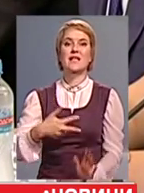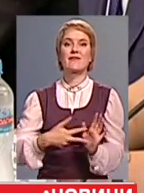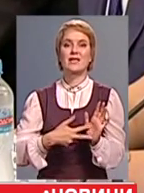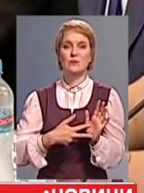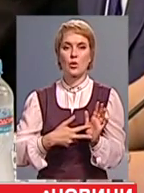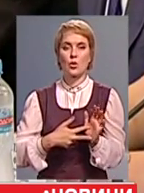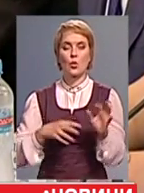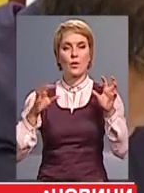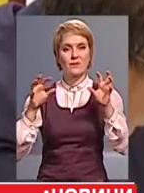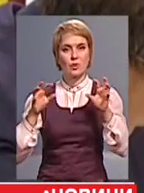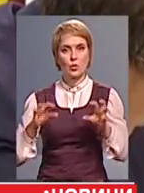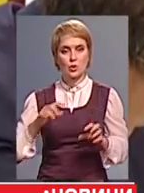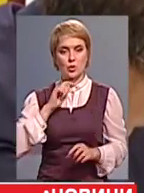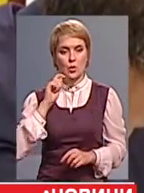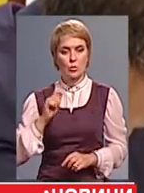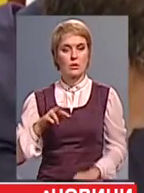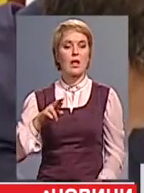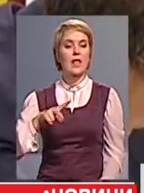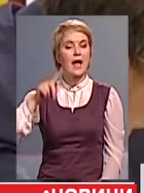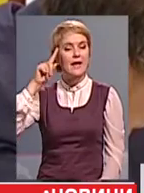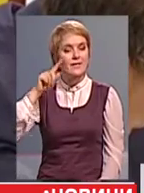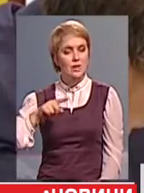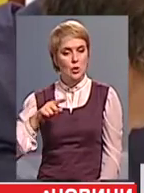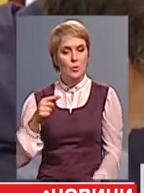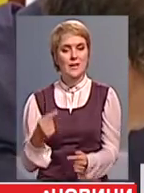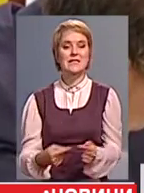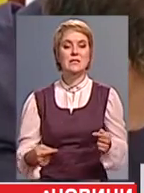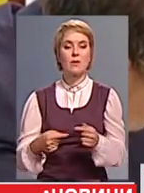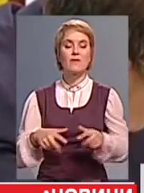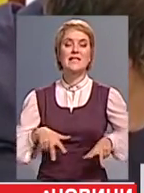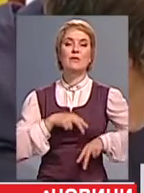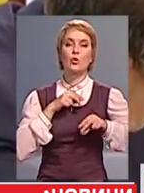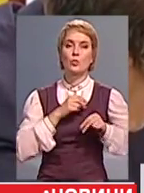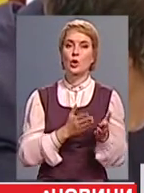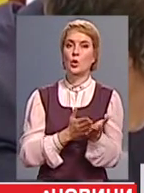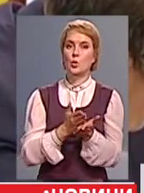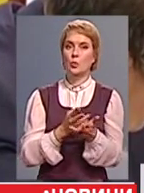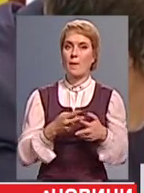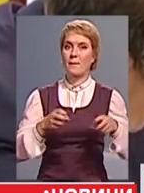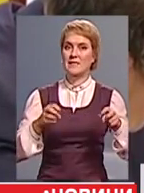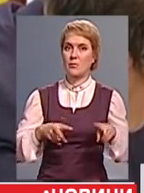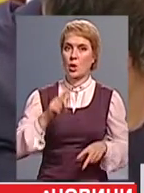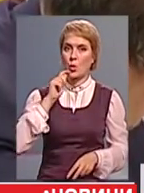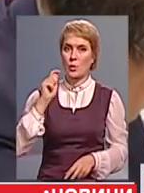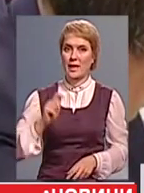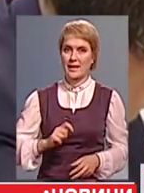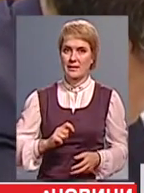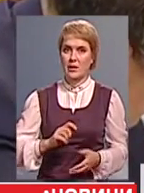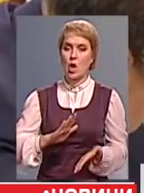255-258 Уголовного кодекса Украины. Как известно, саме співробітники Служби безпеки України домовлялися